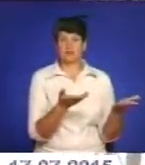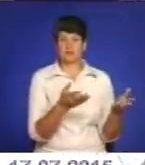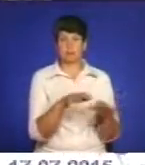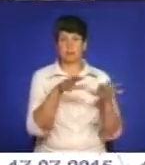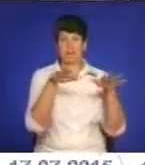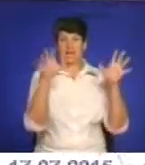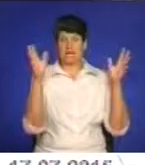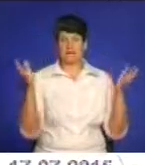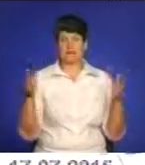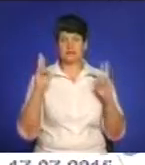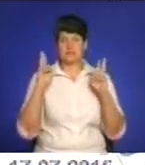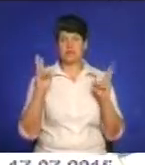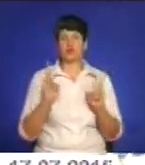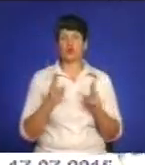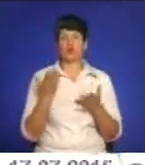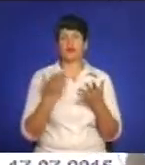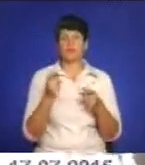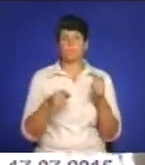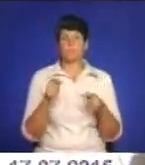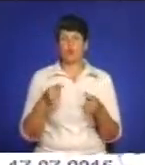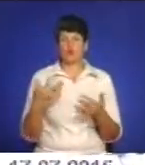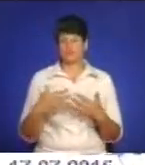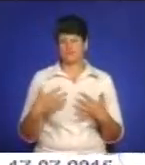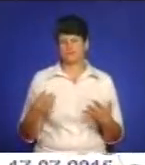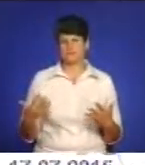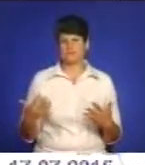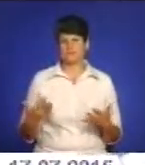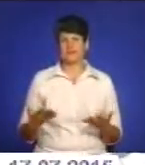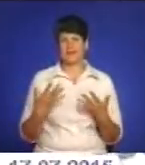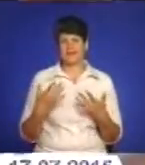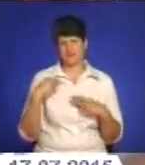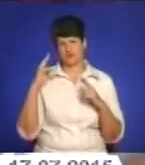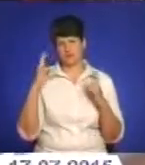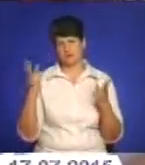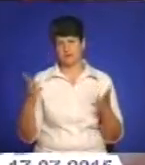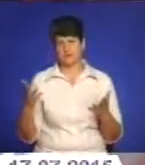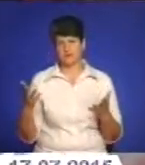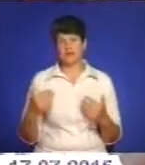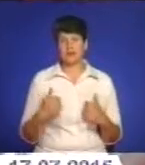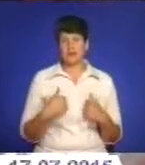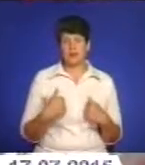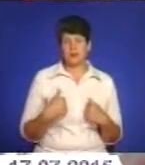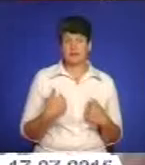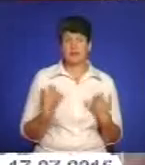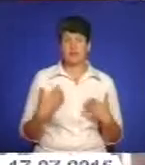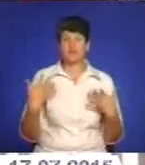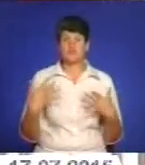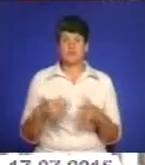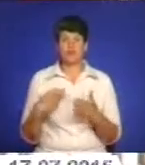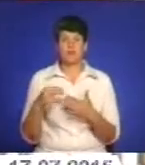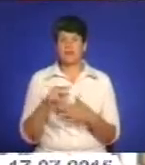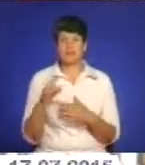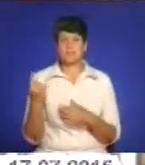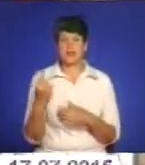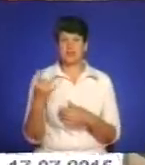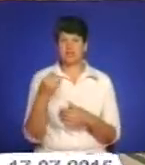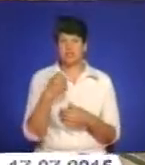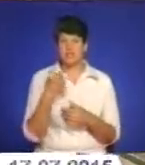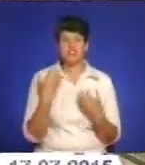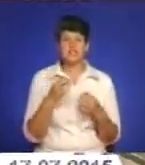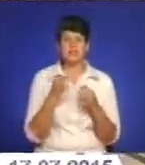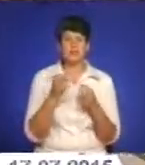і не знаю, хто там, яке молоко, і все. Ясно, що невідомо. Відносно мене, наприклад, я вже купую не перший рік і ще ні разу не